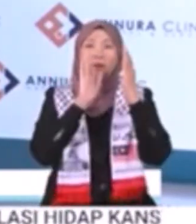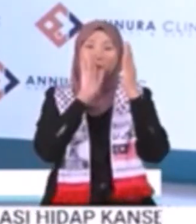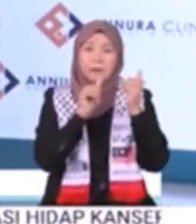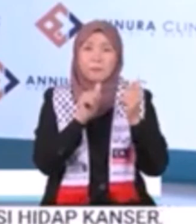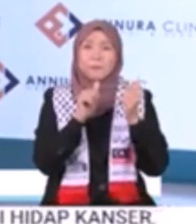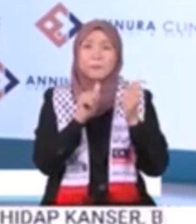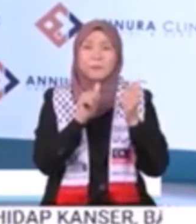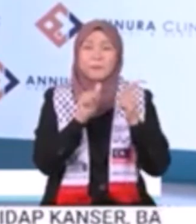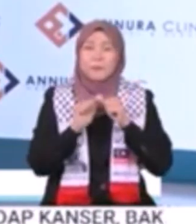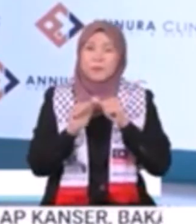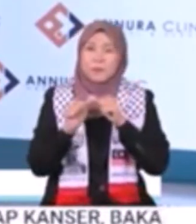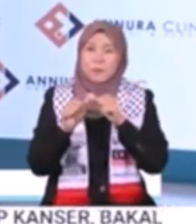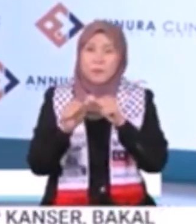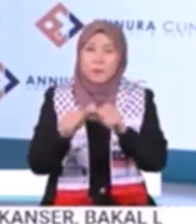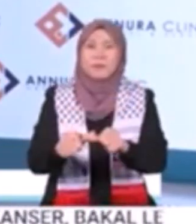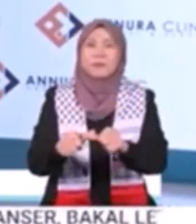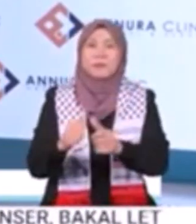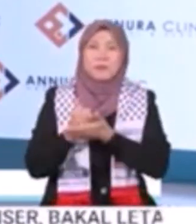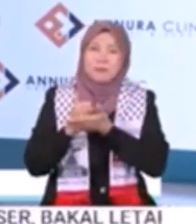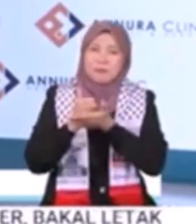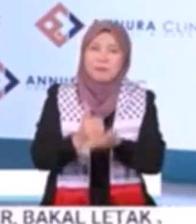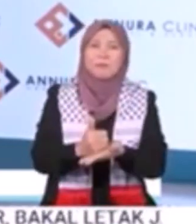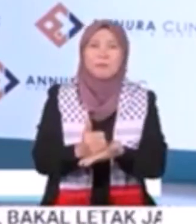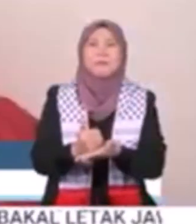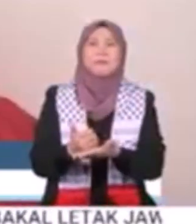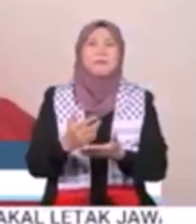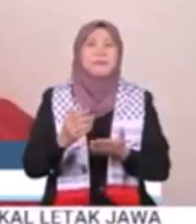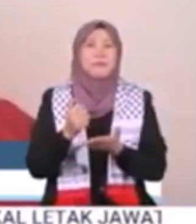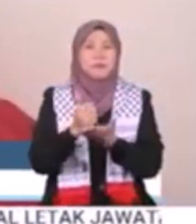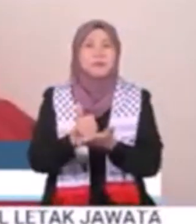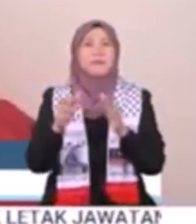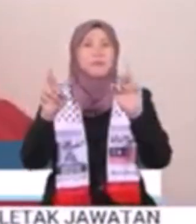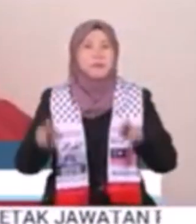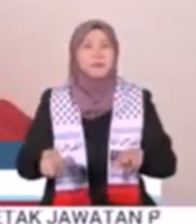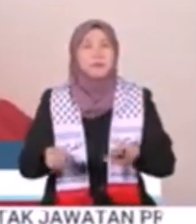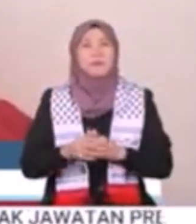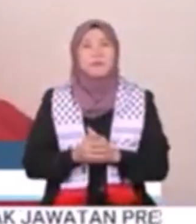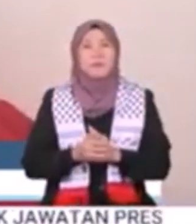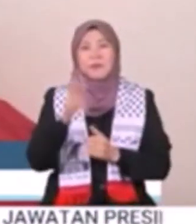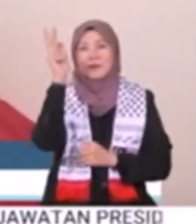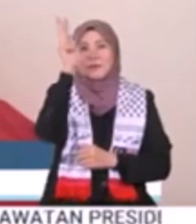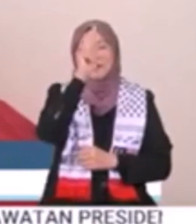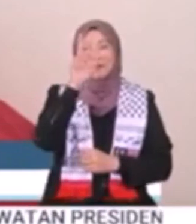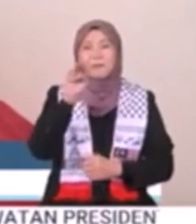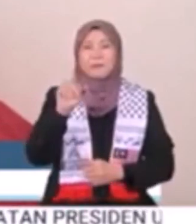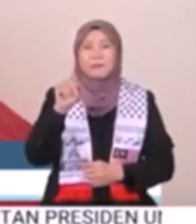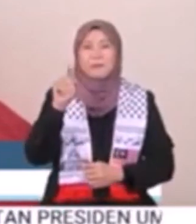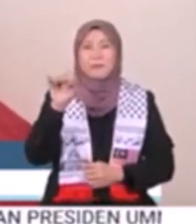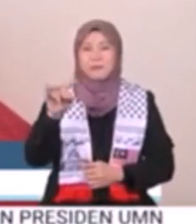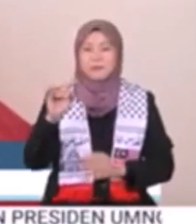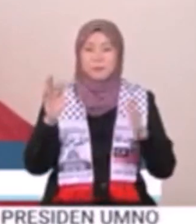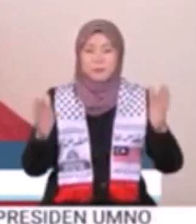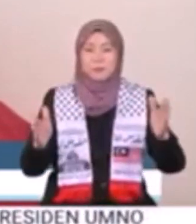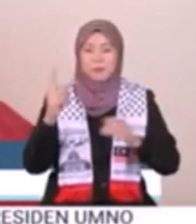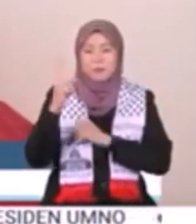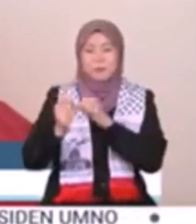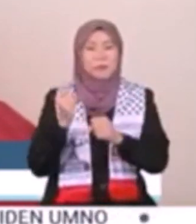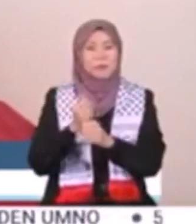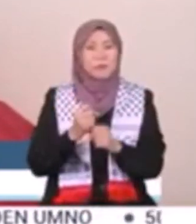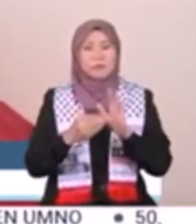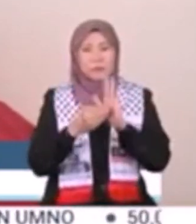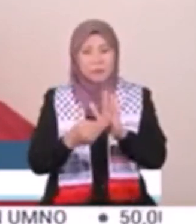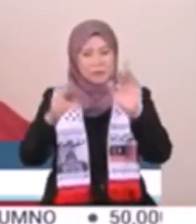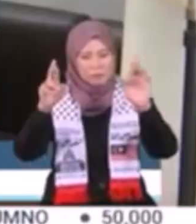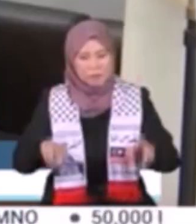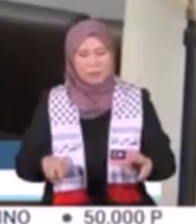harap-harapnya berterusanlah dapat membantu rakyat. Pencapaian kerajaan madani dalam tempoh setahun ini bukti